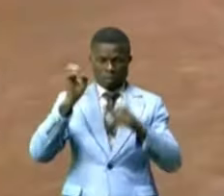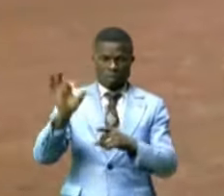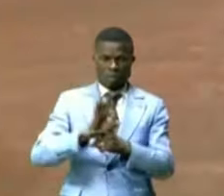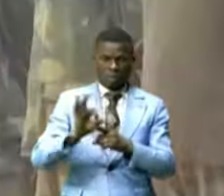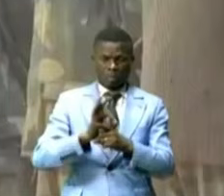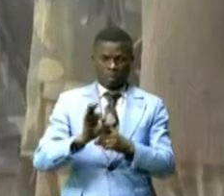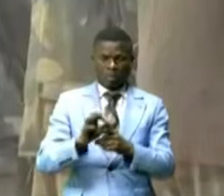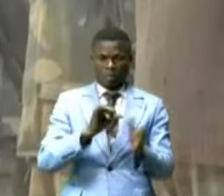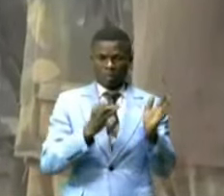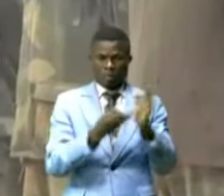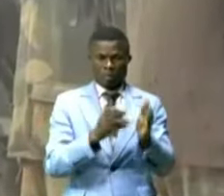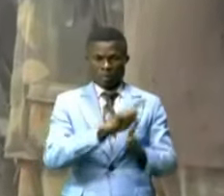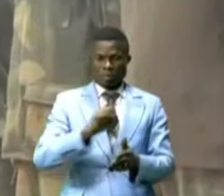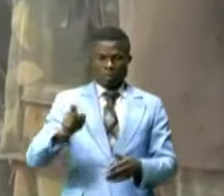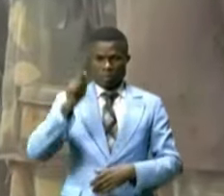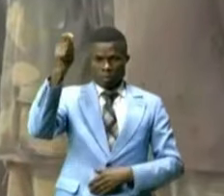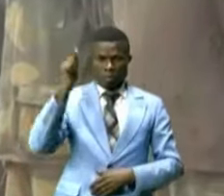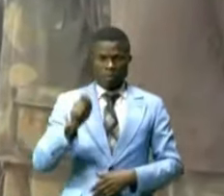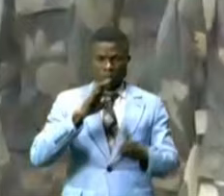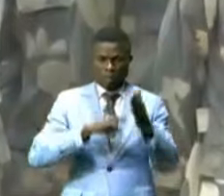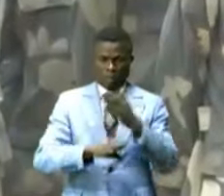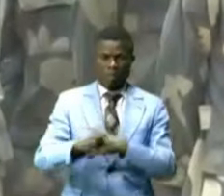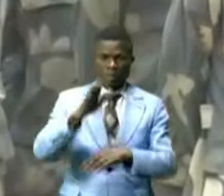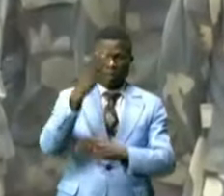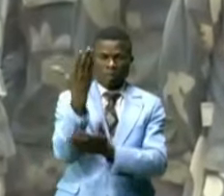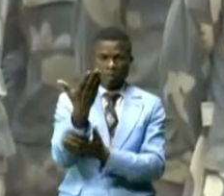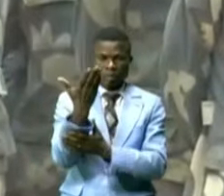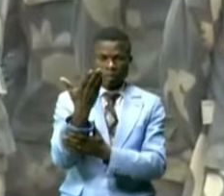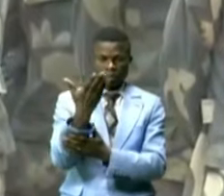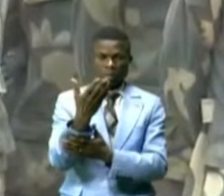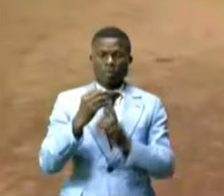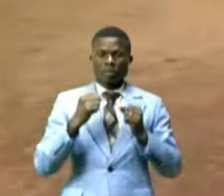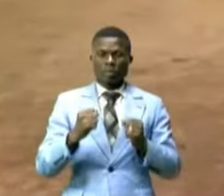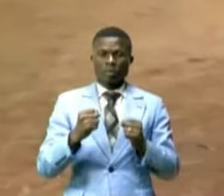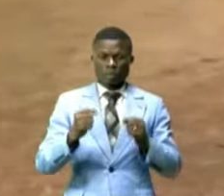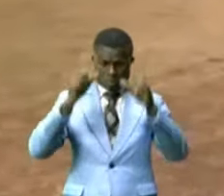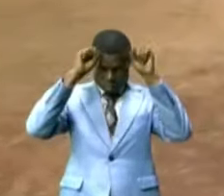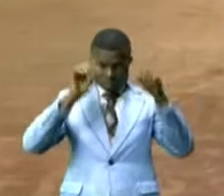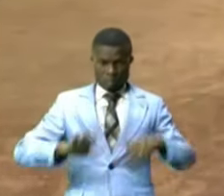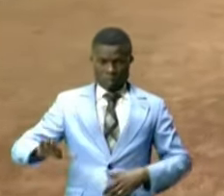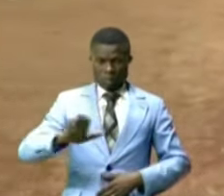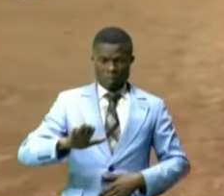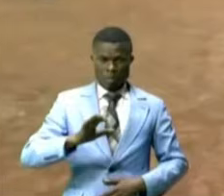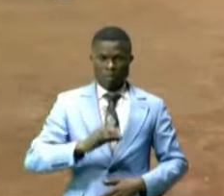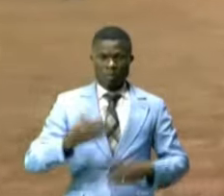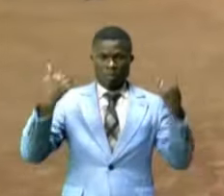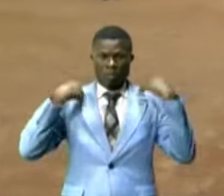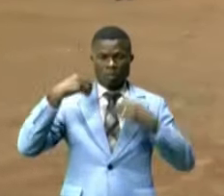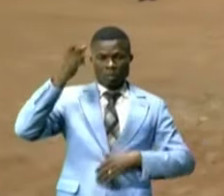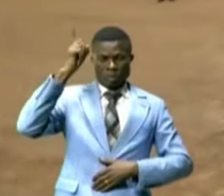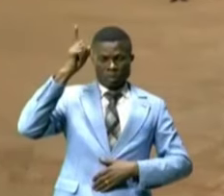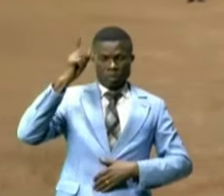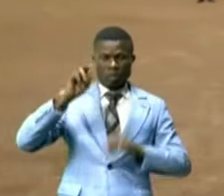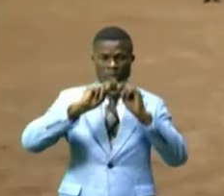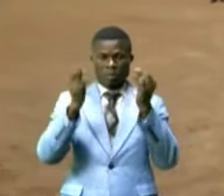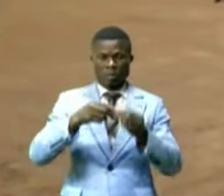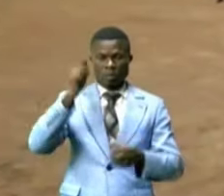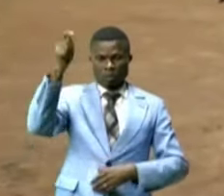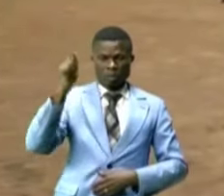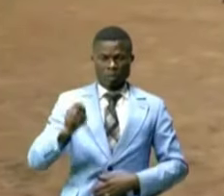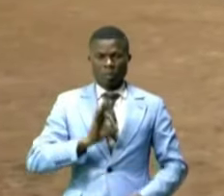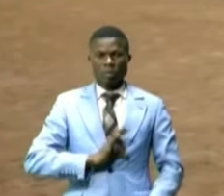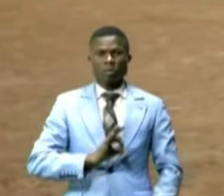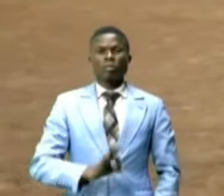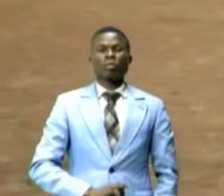de plus de 7000 militaires recrutés suite à l'appel à la mobilisation générale et du président de la République et commandant suprême de l'UFAPDC,